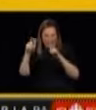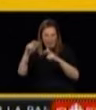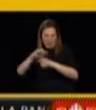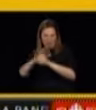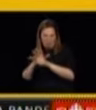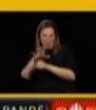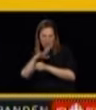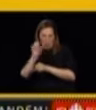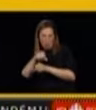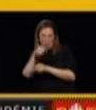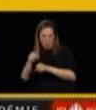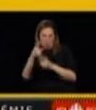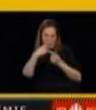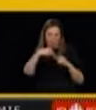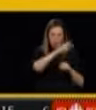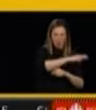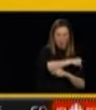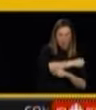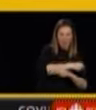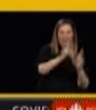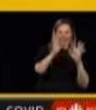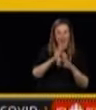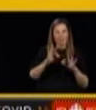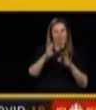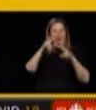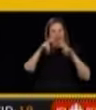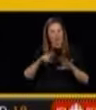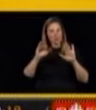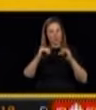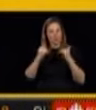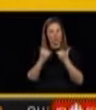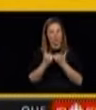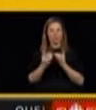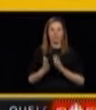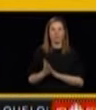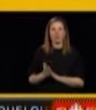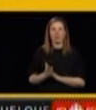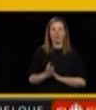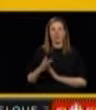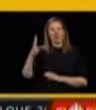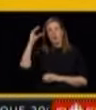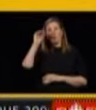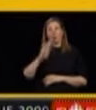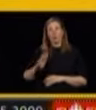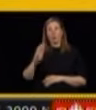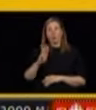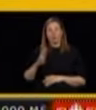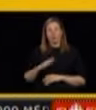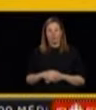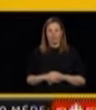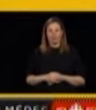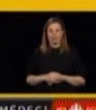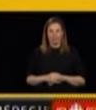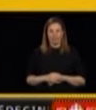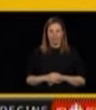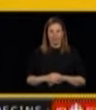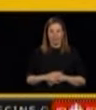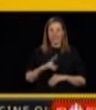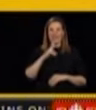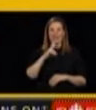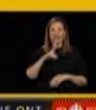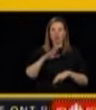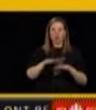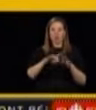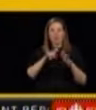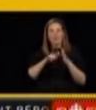qui vont être pris en considération. Merci, monsieur. Boissonneau, rapidement. Rapidement, à quand le dépistage sérologique? Parce